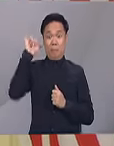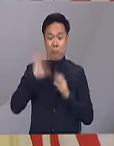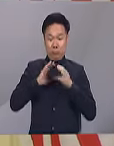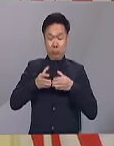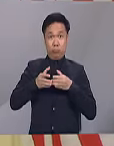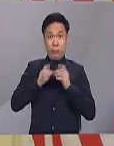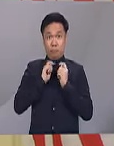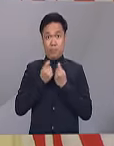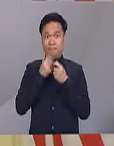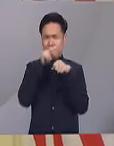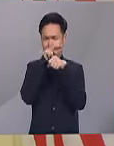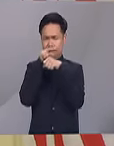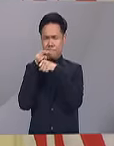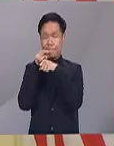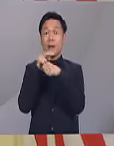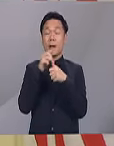Pematuhan telah membuat